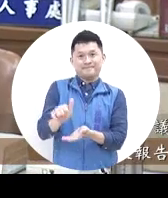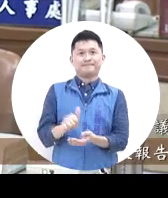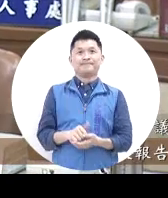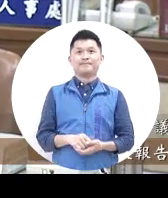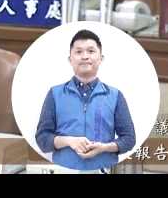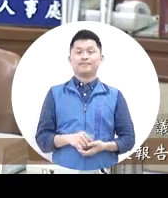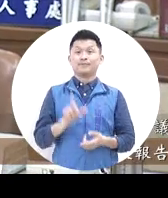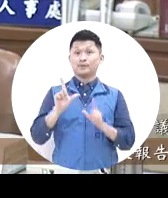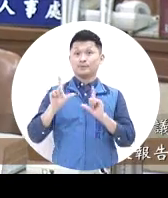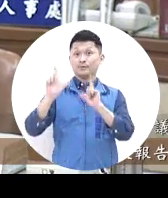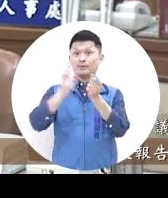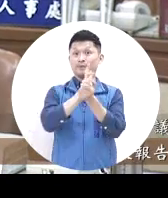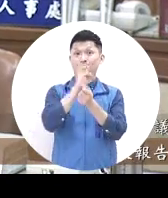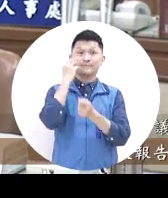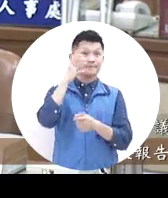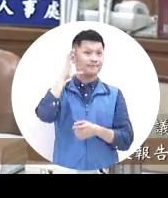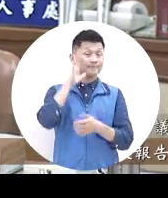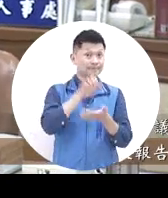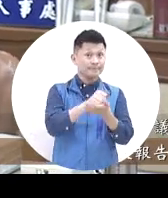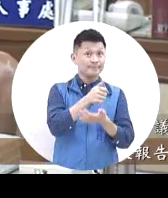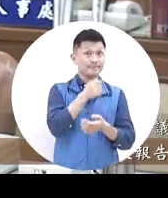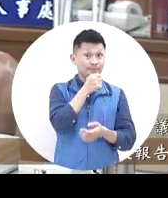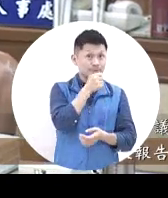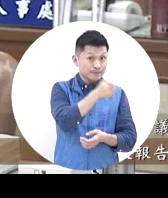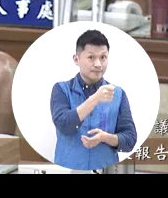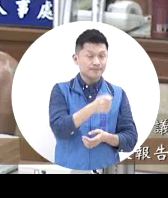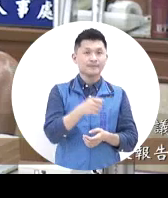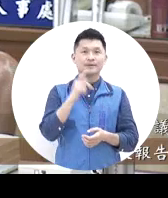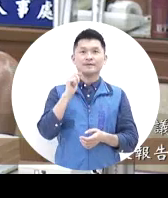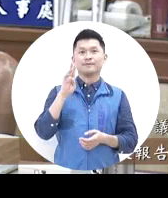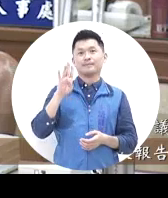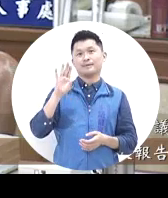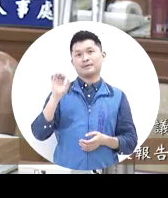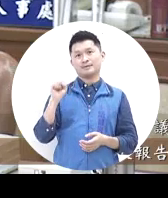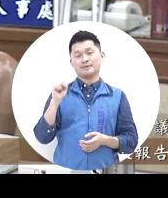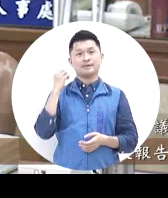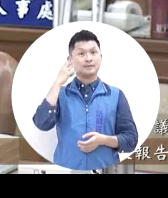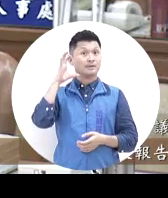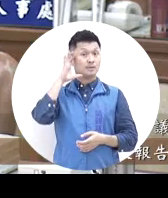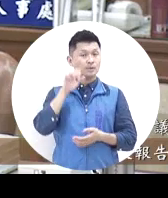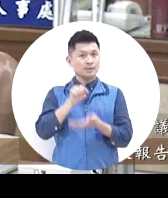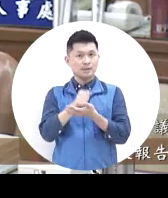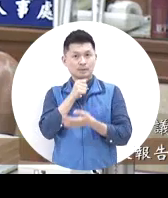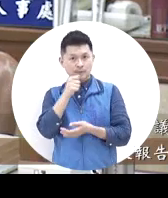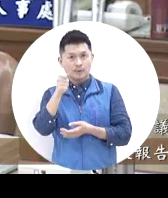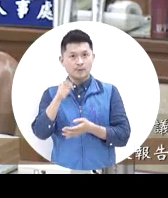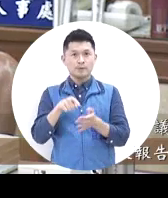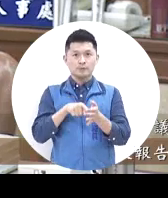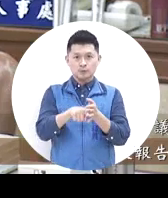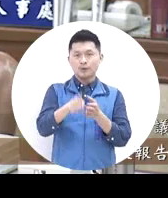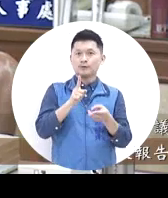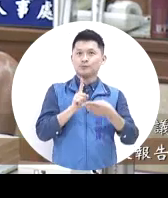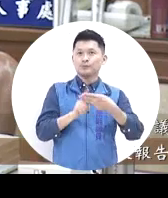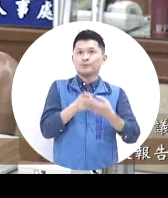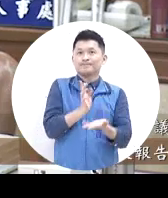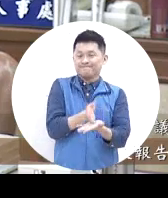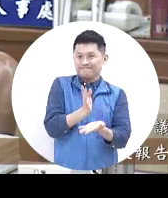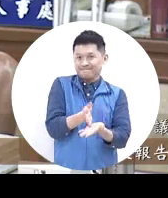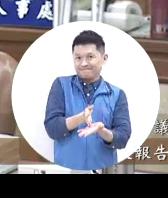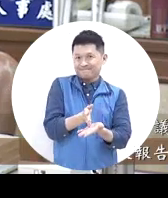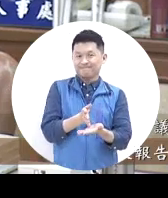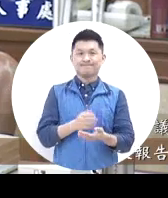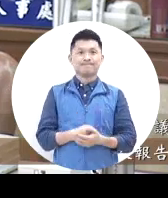森新闻记者以及 TVBS 新闻记者专任的主播，他也